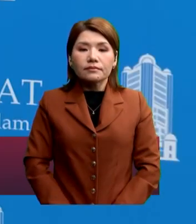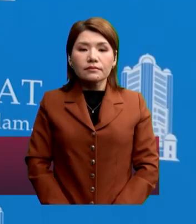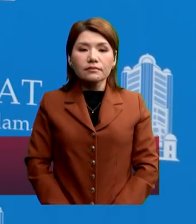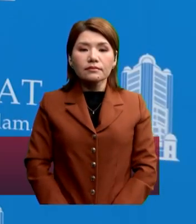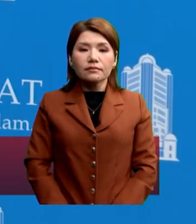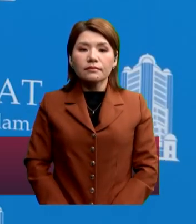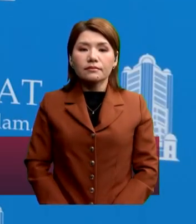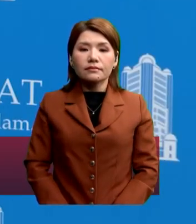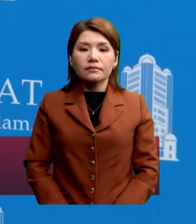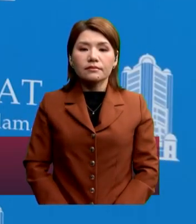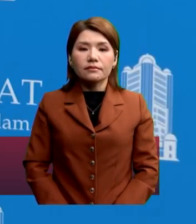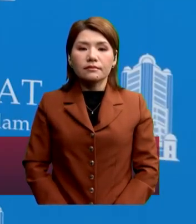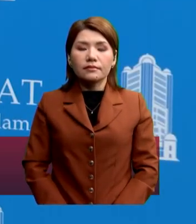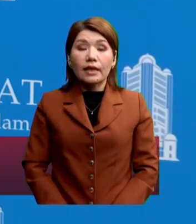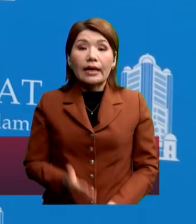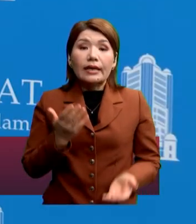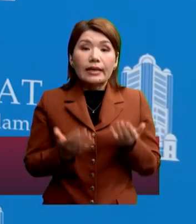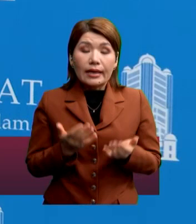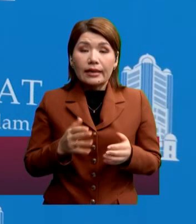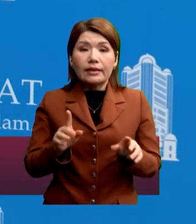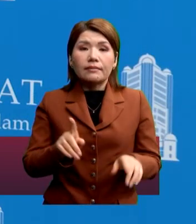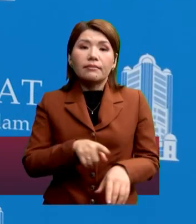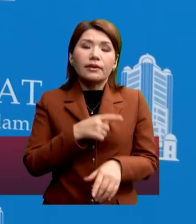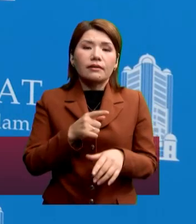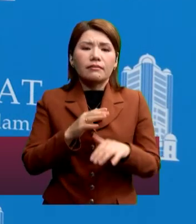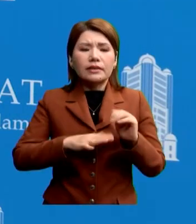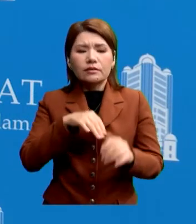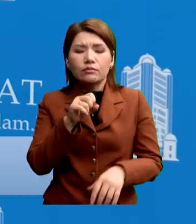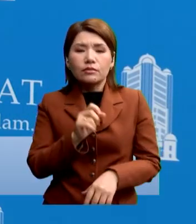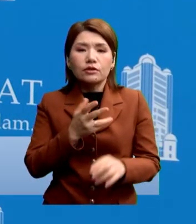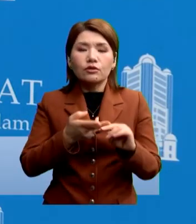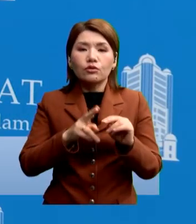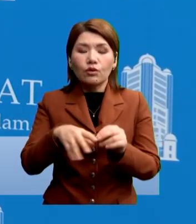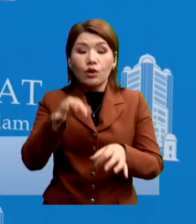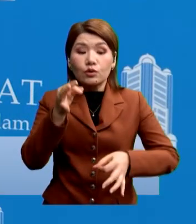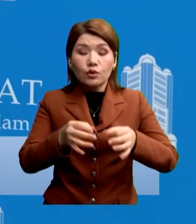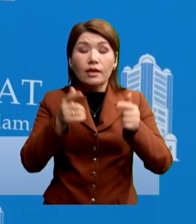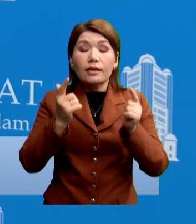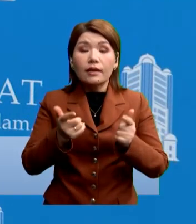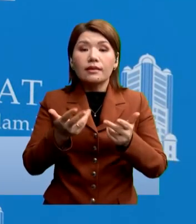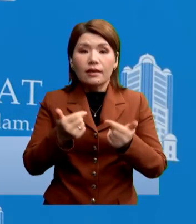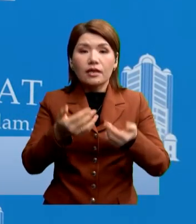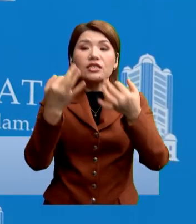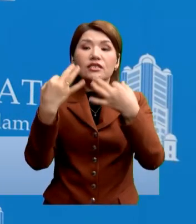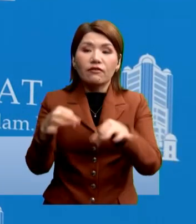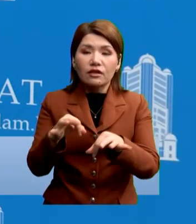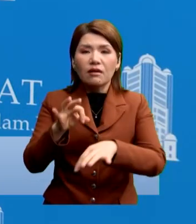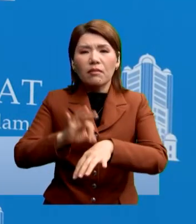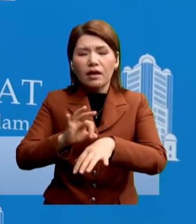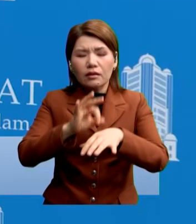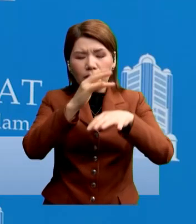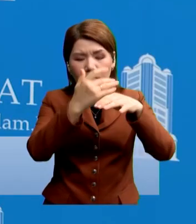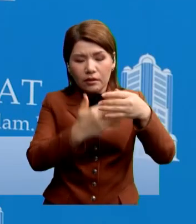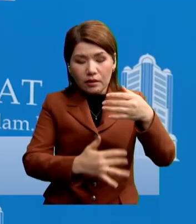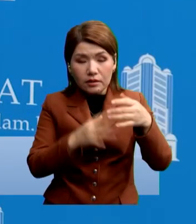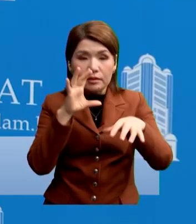Специальные исследования, экспертизы. Егер мұны мамандар, сарапшылар және сот мойындаса, одан шынымен де босатылуға жататын аурулардың